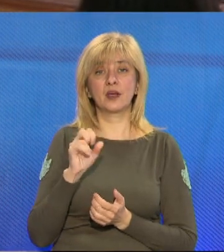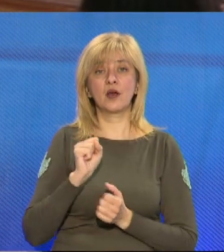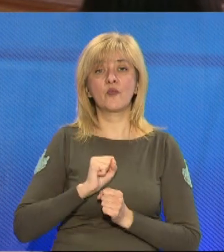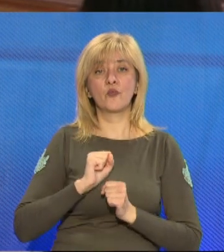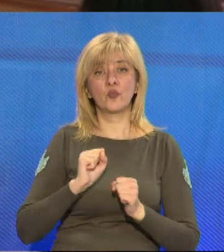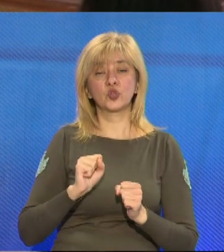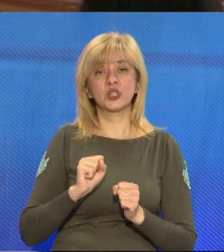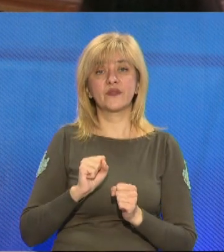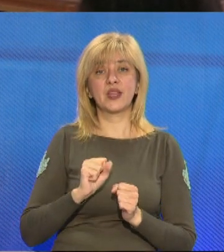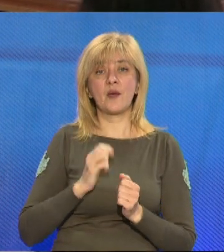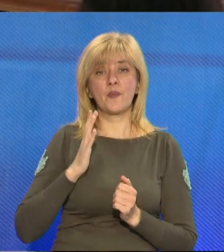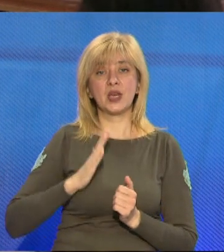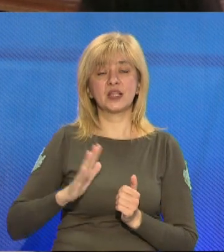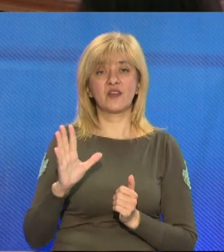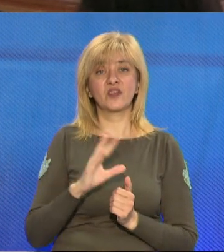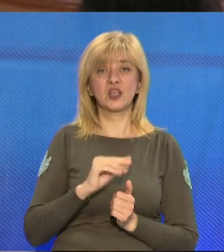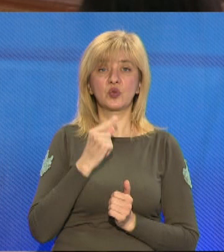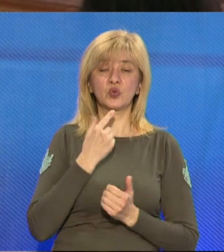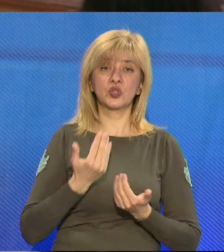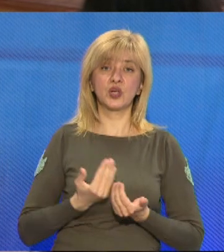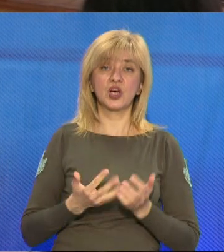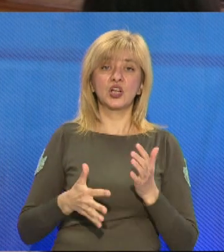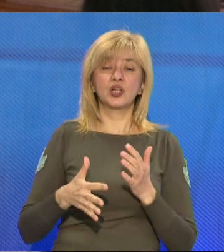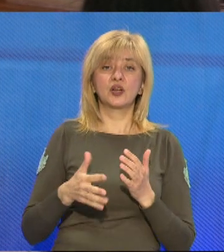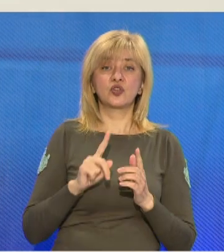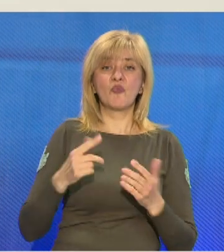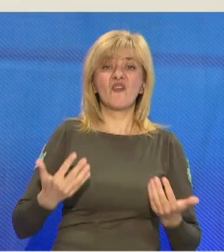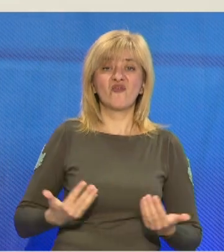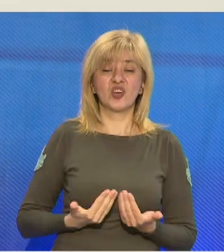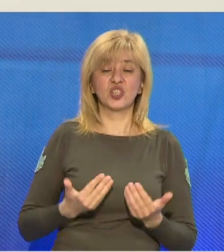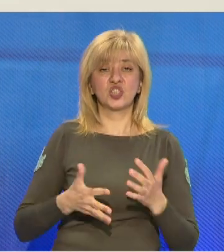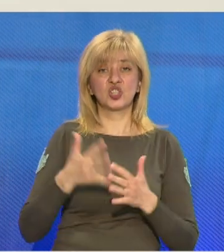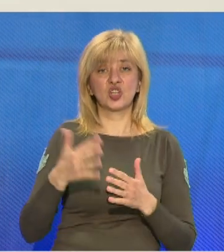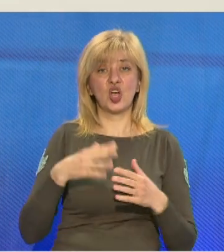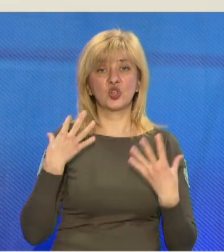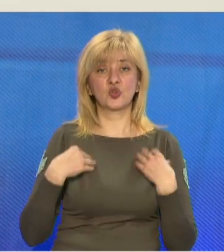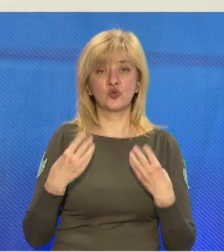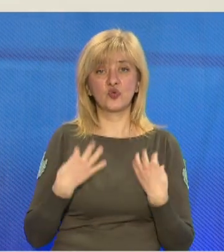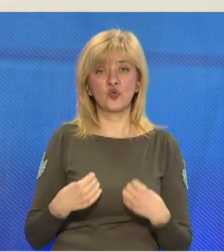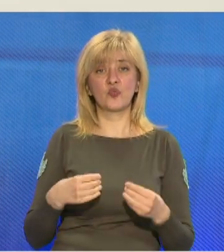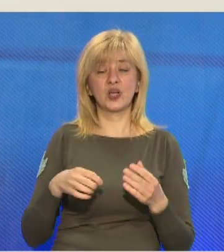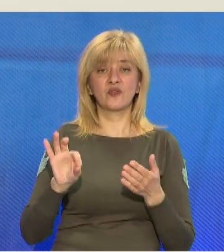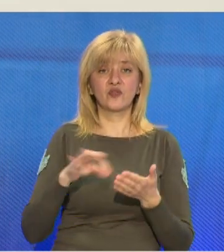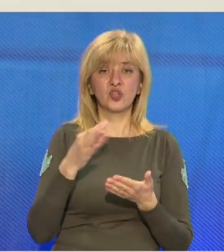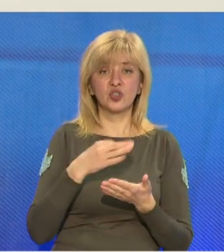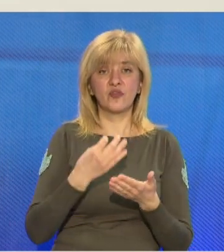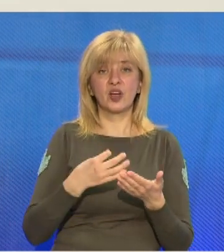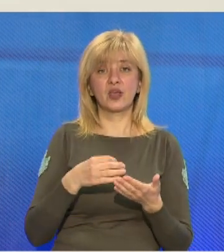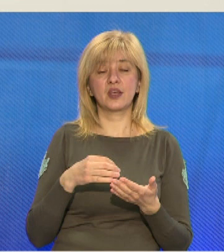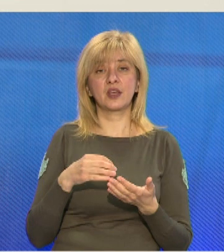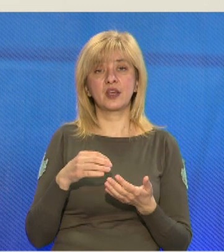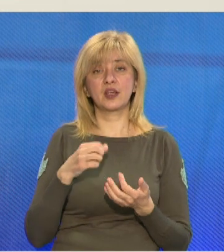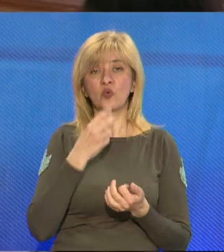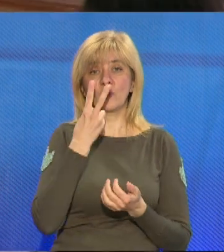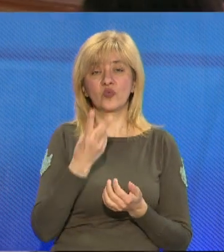все тяготы жизни для того, чтобы выжить. Она шила шубы на заказ, занималась вышивкой, гладью. И заметив в сыне